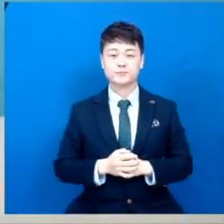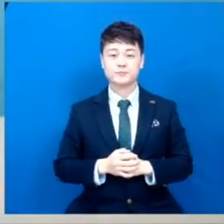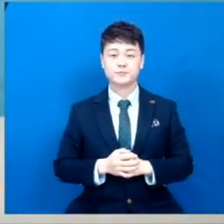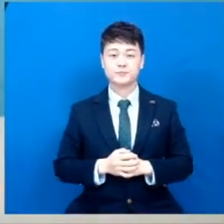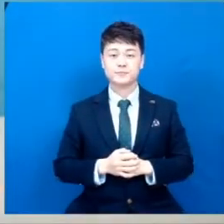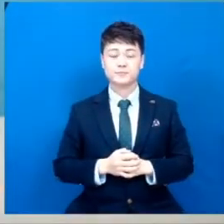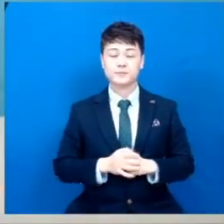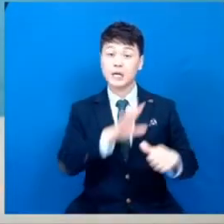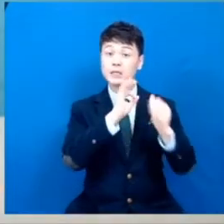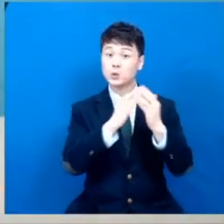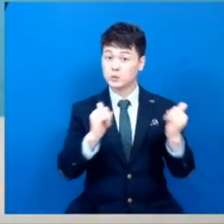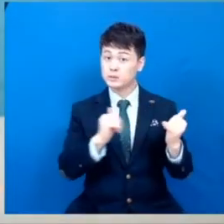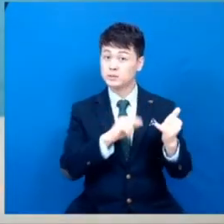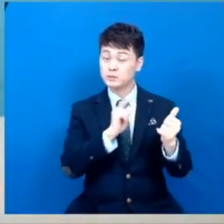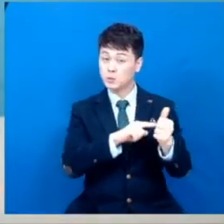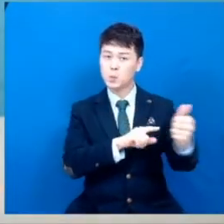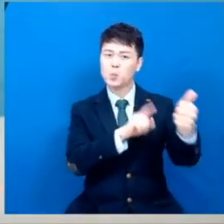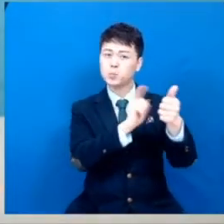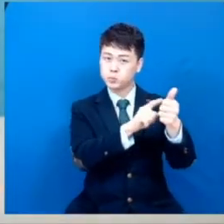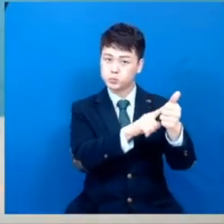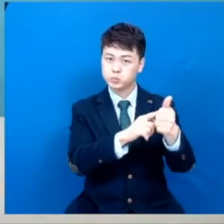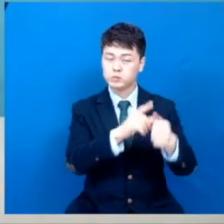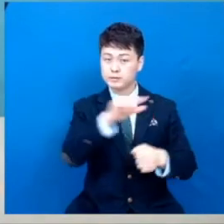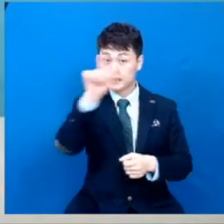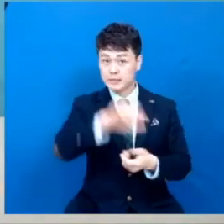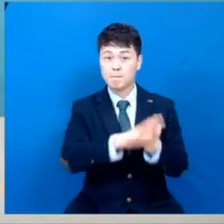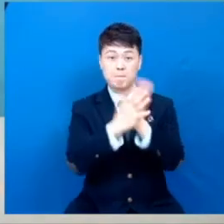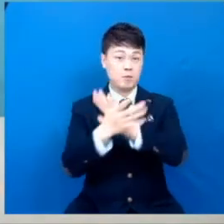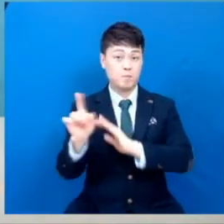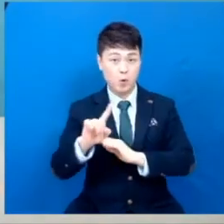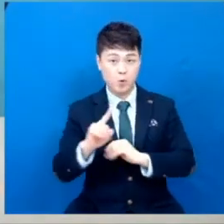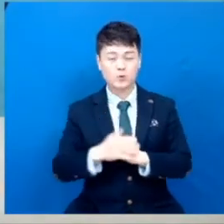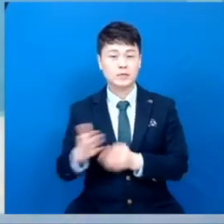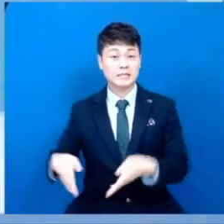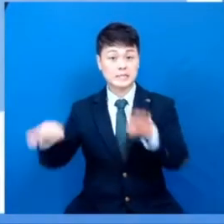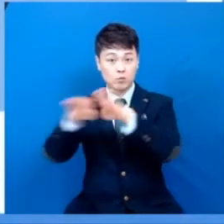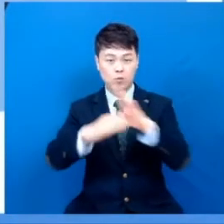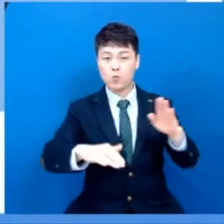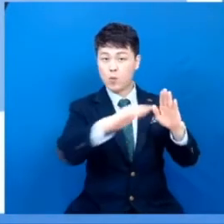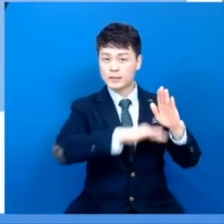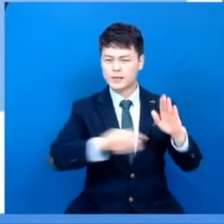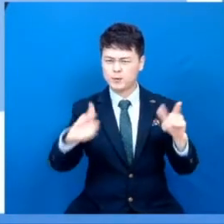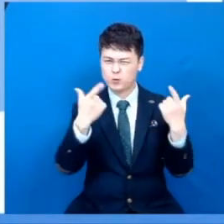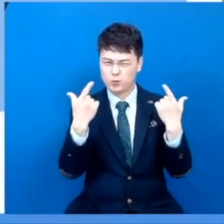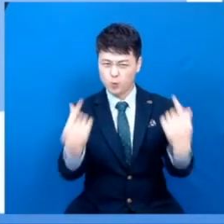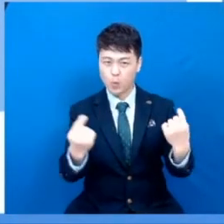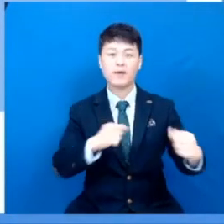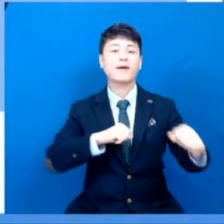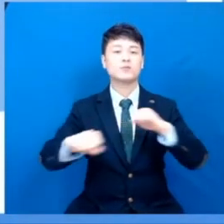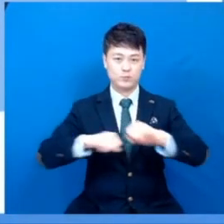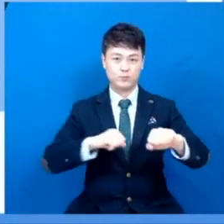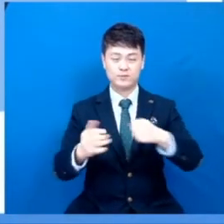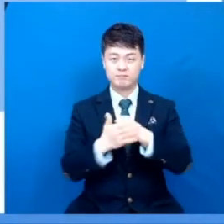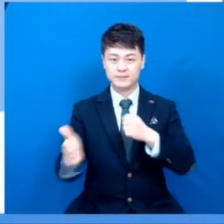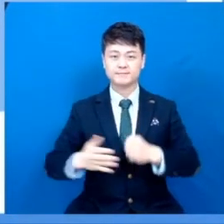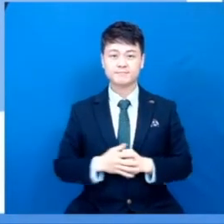이용자 의 변화에 긍정적인 요인은 기관과 가정의 일관된 지원이 얻습니다